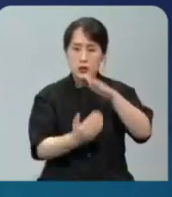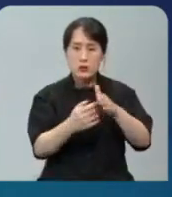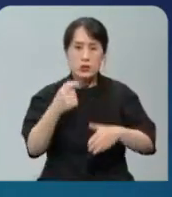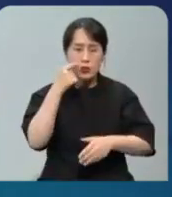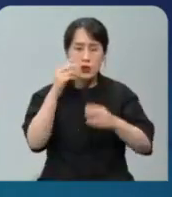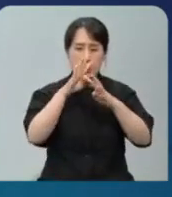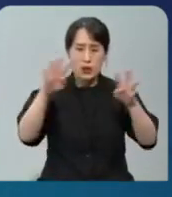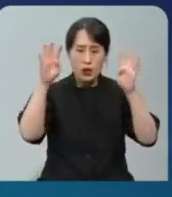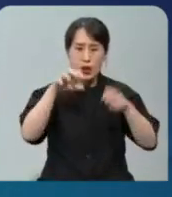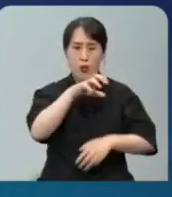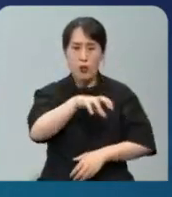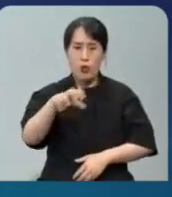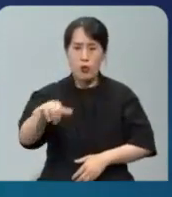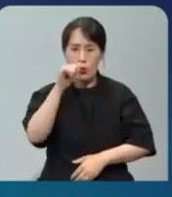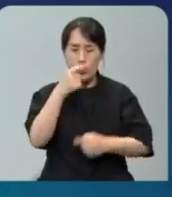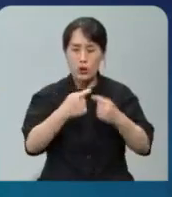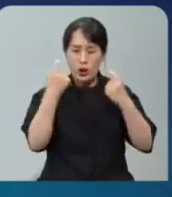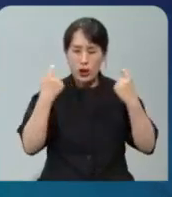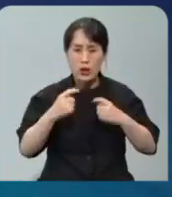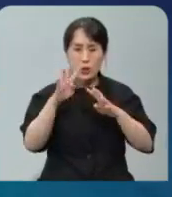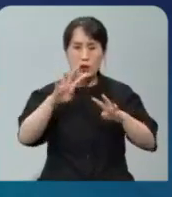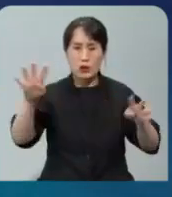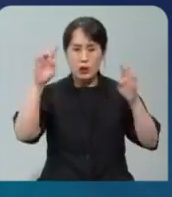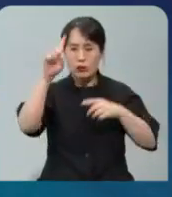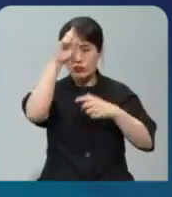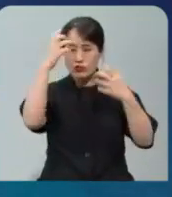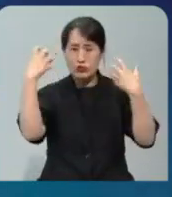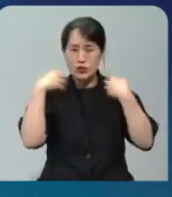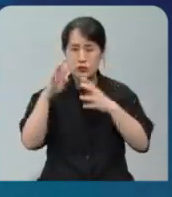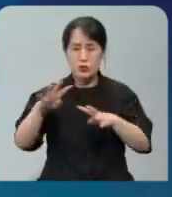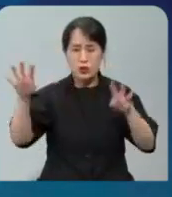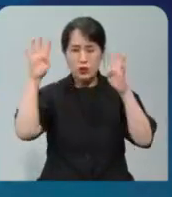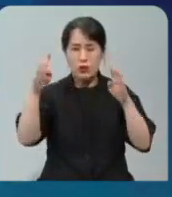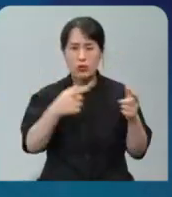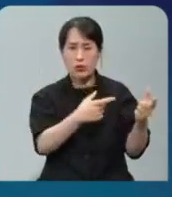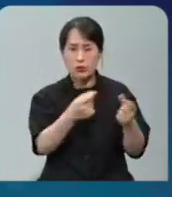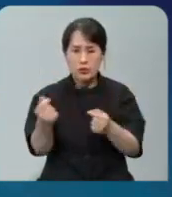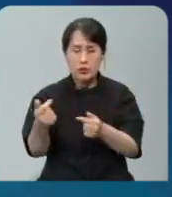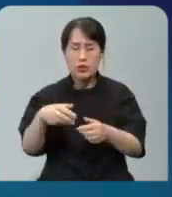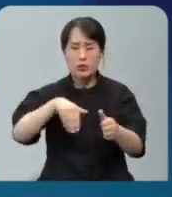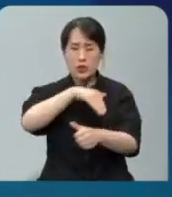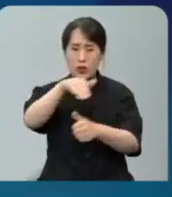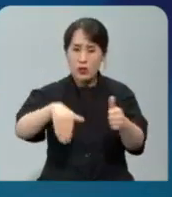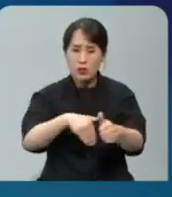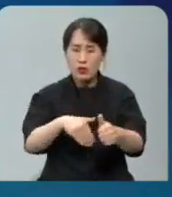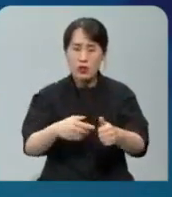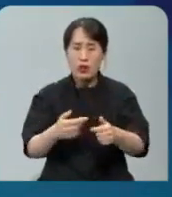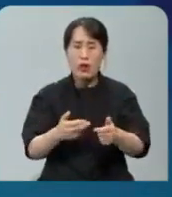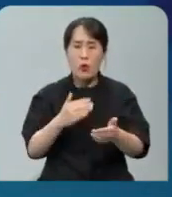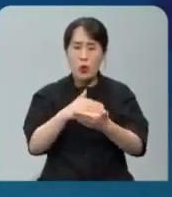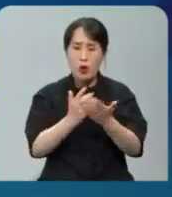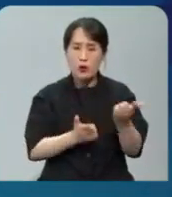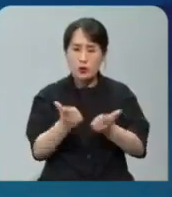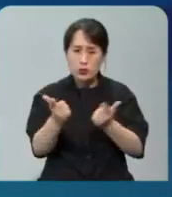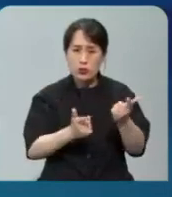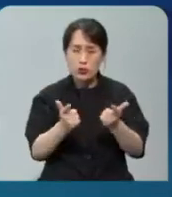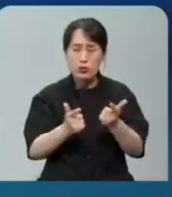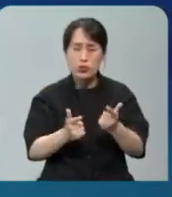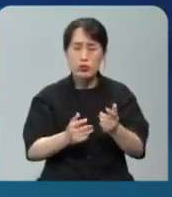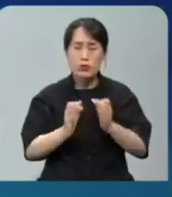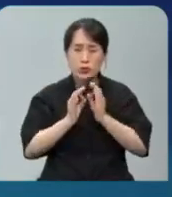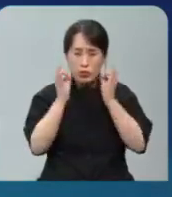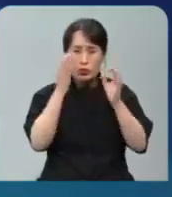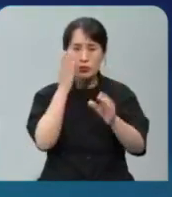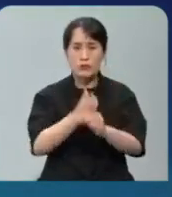있습니다 사립대 와 국립대 너나 할 것 없이 벼랑 끝으로 내몰린 자 학과 개편 등 대책마련에 사활을 걸고